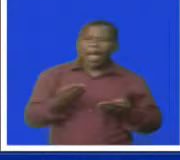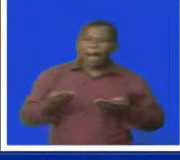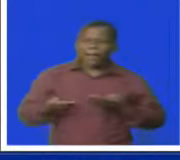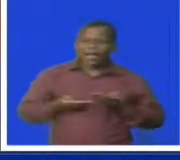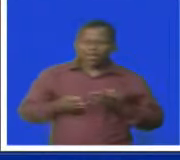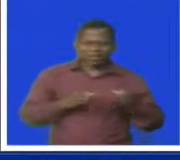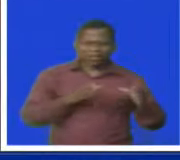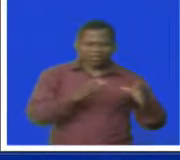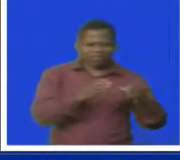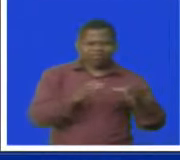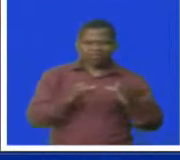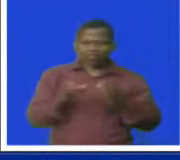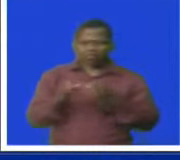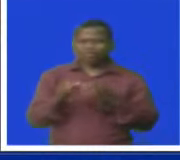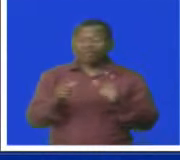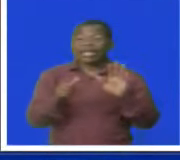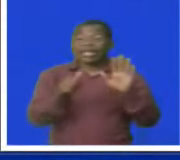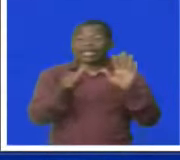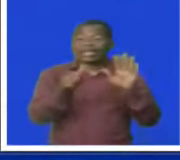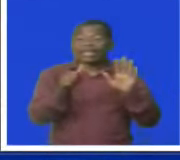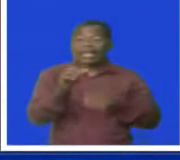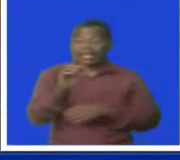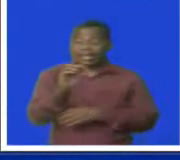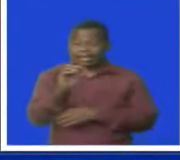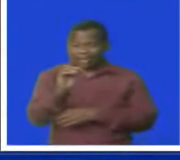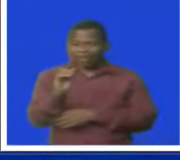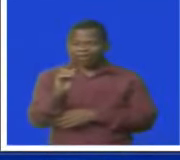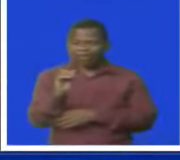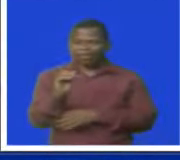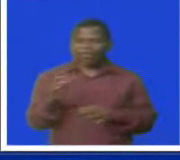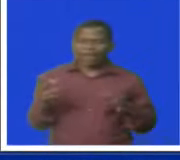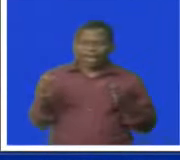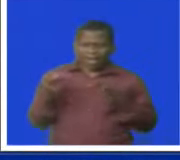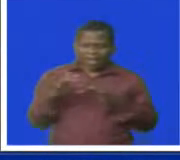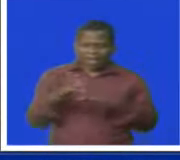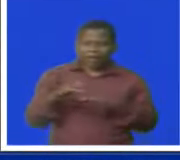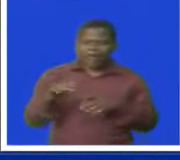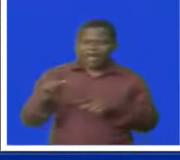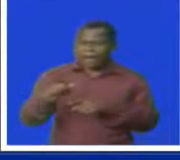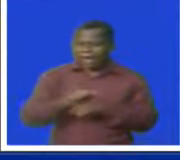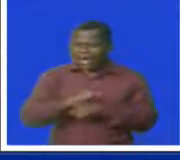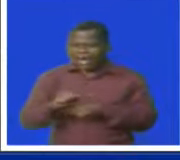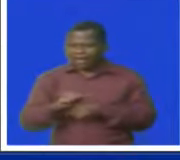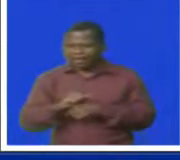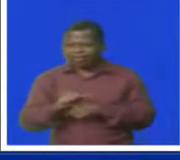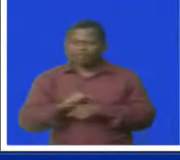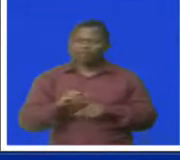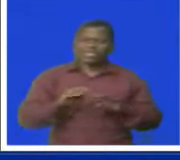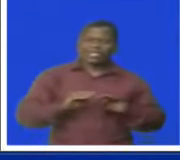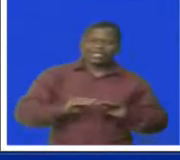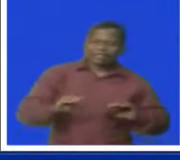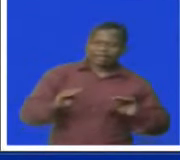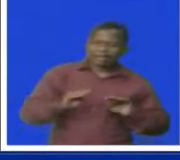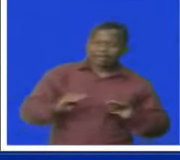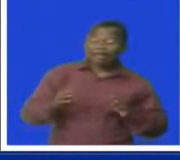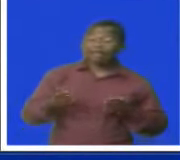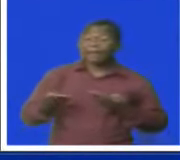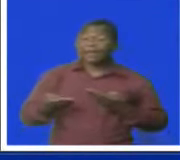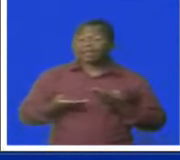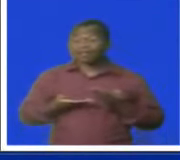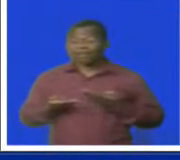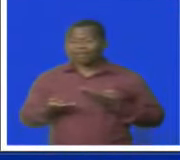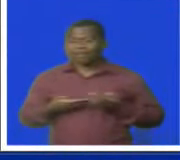lasithupha bemadolobha onke lapha eveni kutobacicesha ngetemabhizinisi. Ngekusho kwemcondzisi